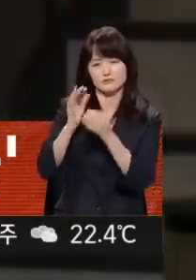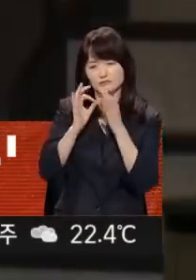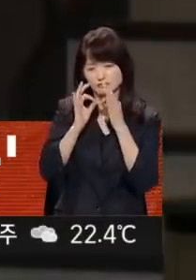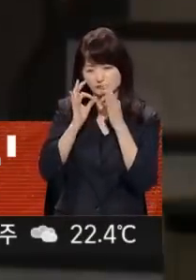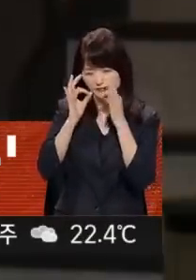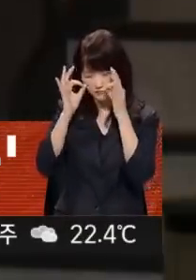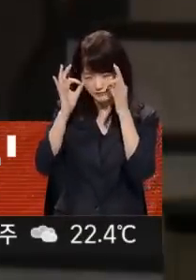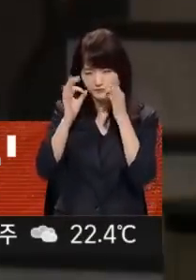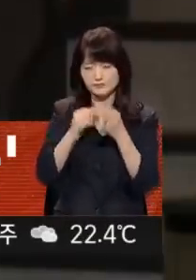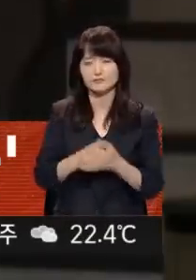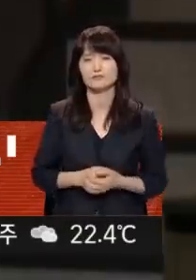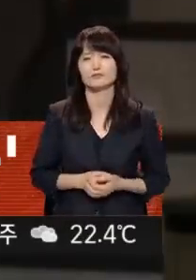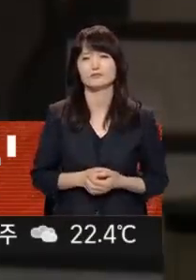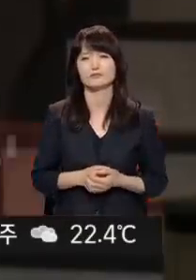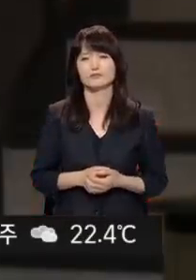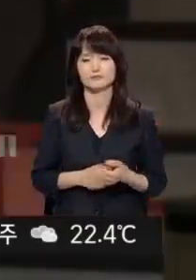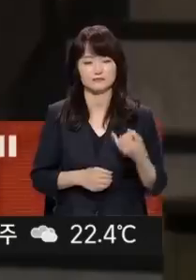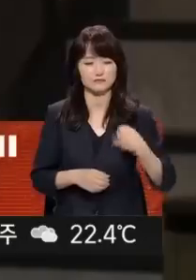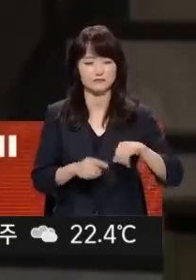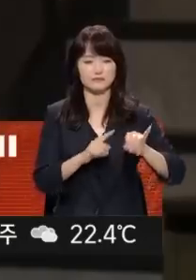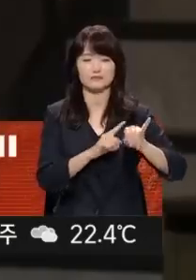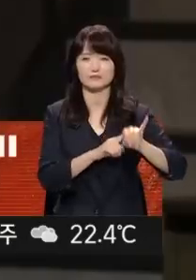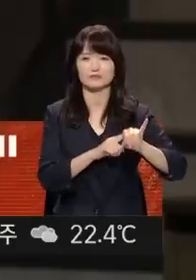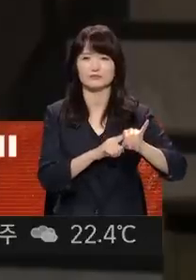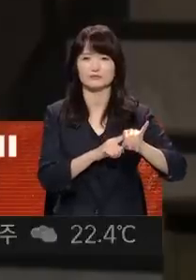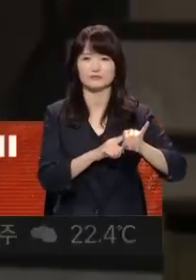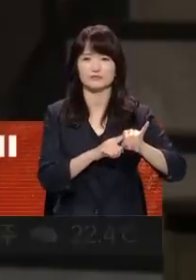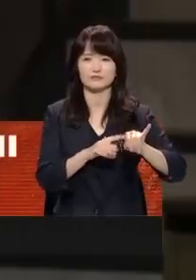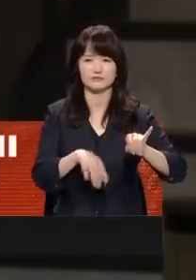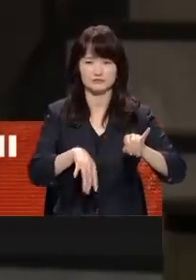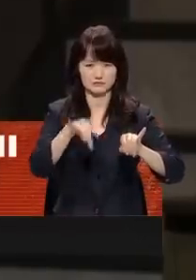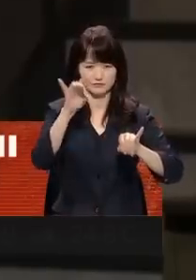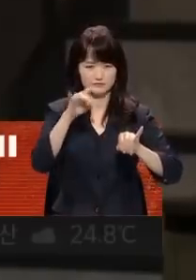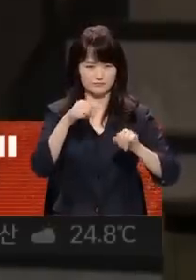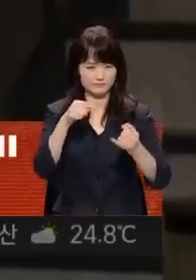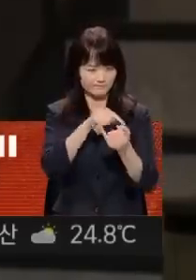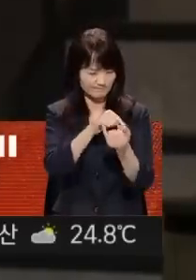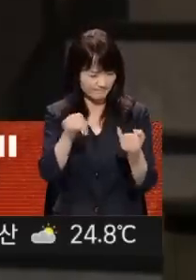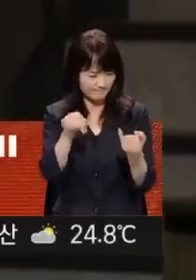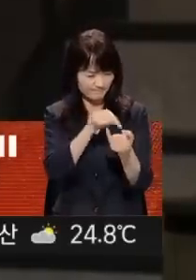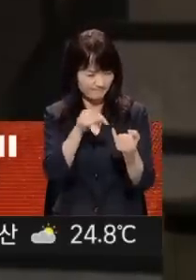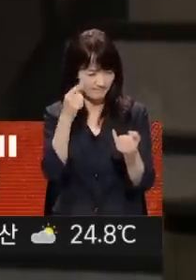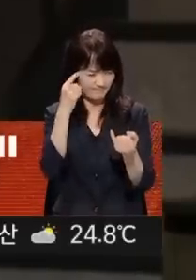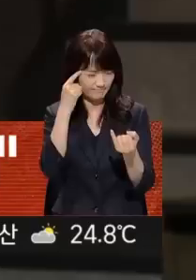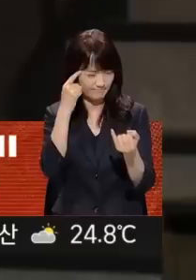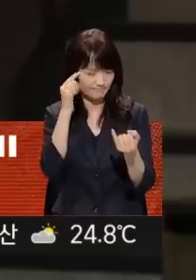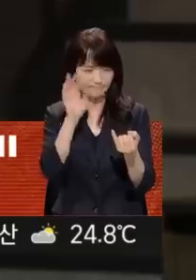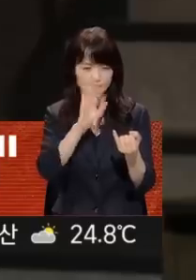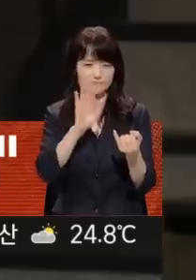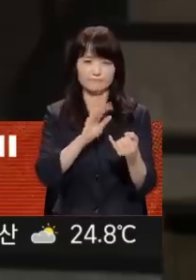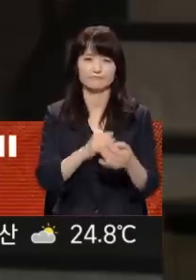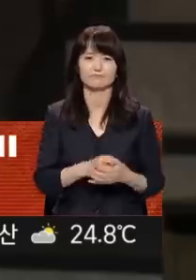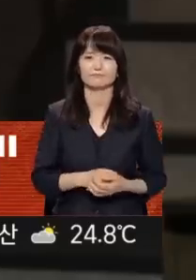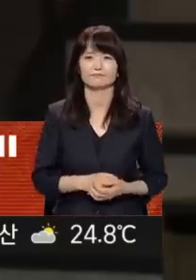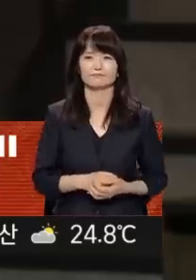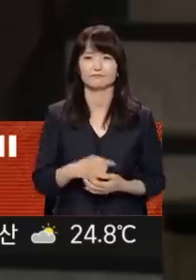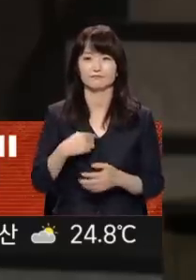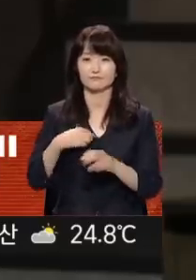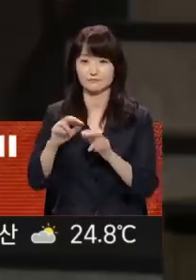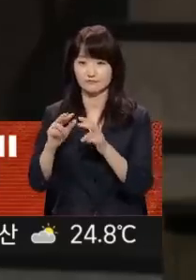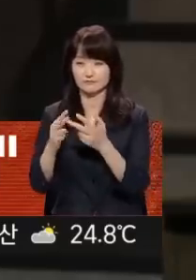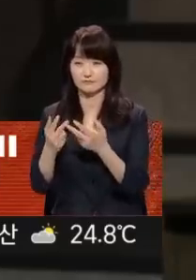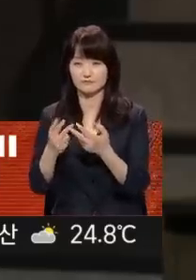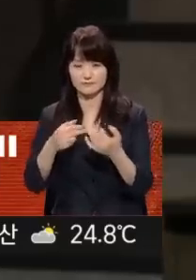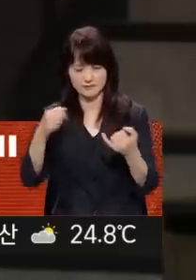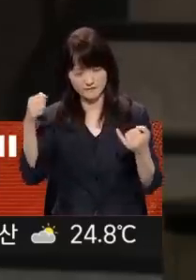과정이니까 사실이 아이를 제가 봤을 때는 막 처음부터 차려야 되겠다 이렇게 한 것은 아닌 거 같고요 본인이